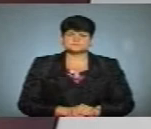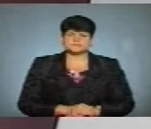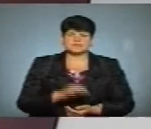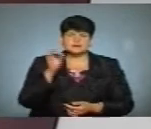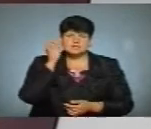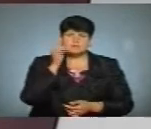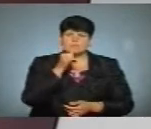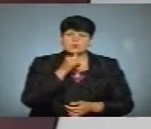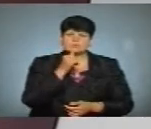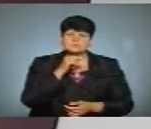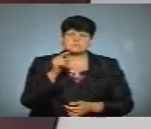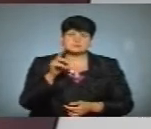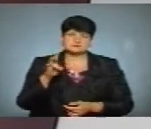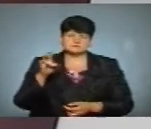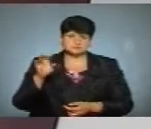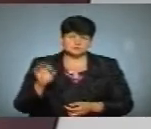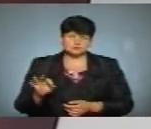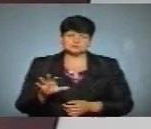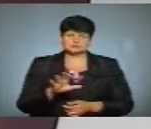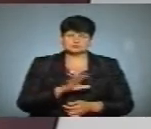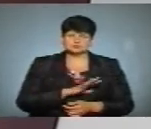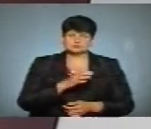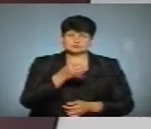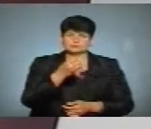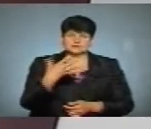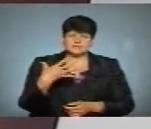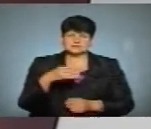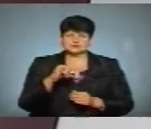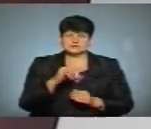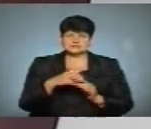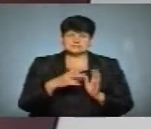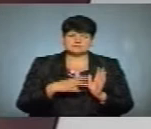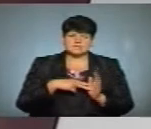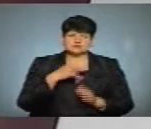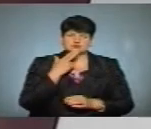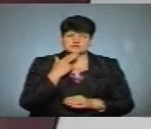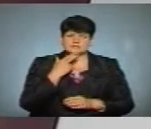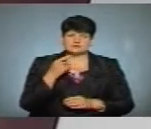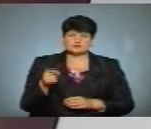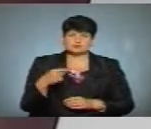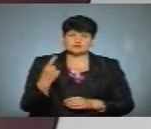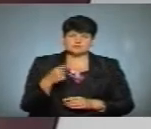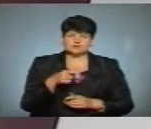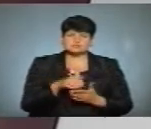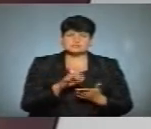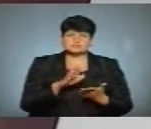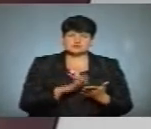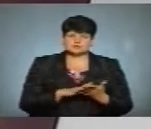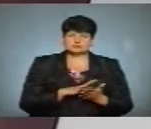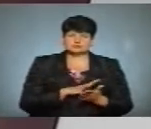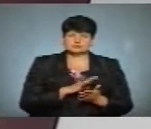Нагадаю, пробне зовнішнє незалежне оцінювання відбулося 15 і 17 червня на Тернопільщині. На нього зареєструвалися